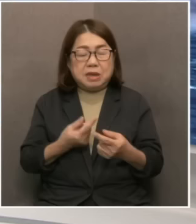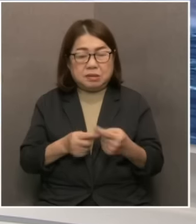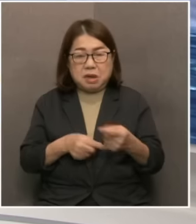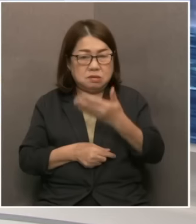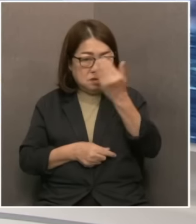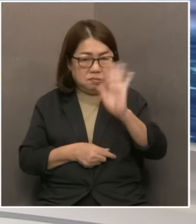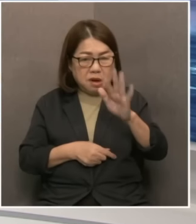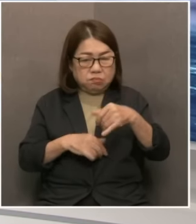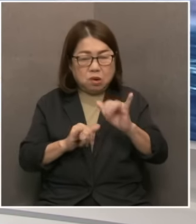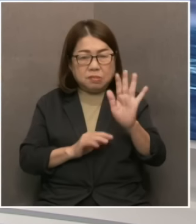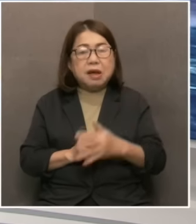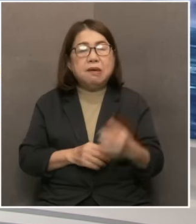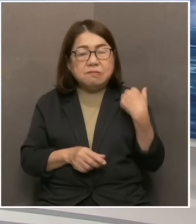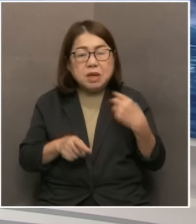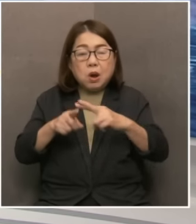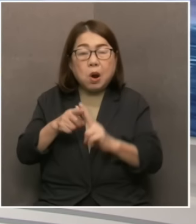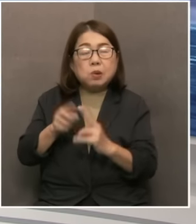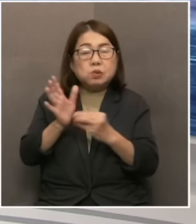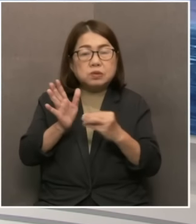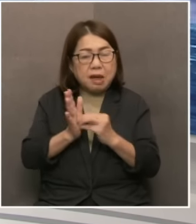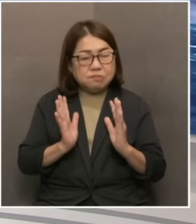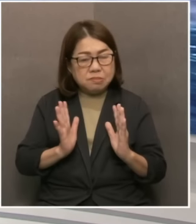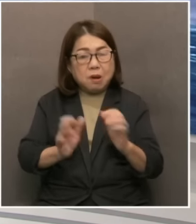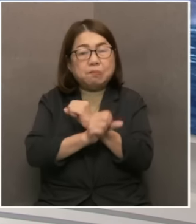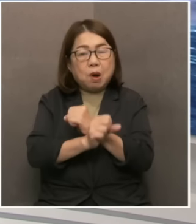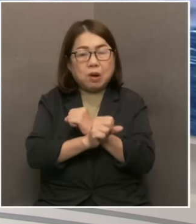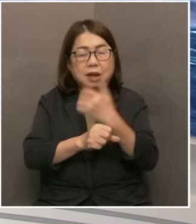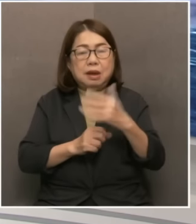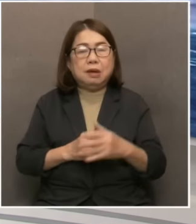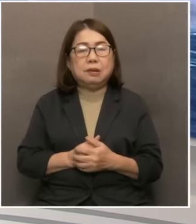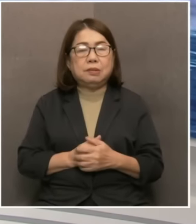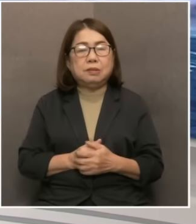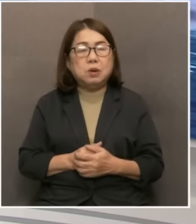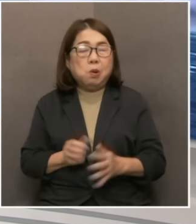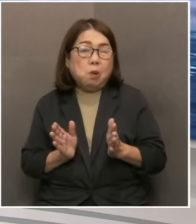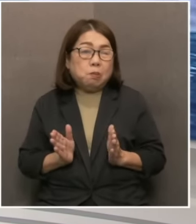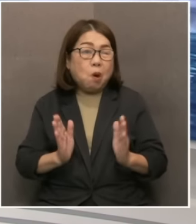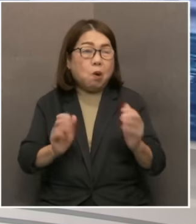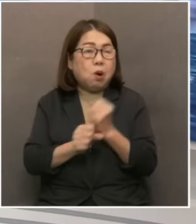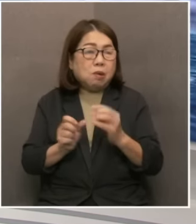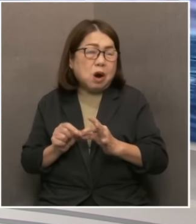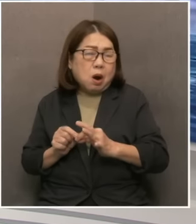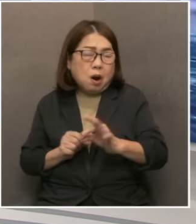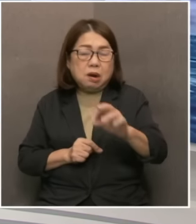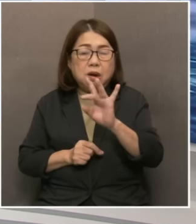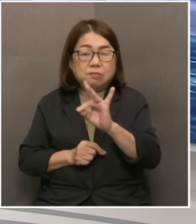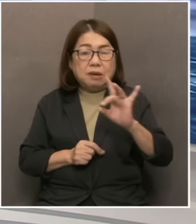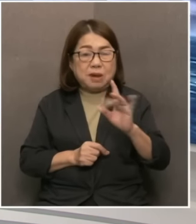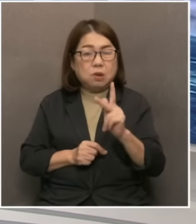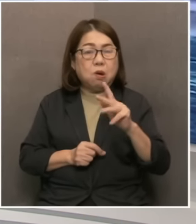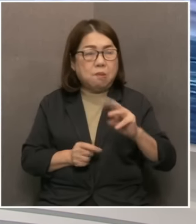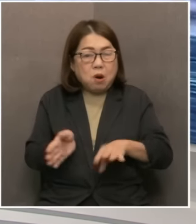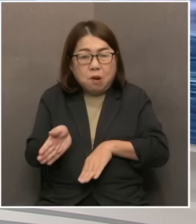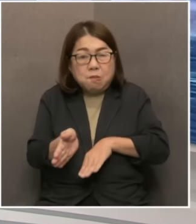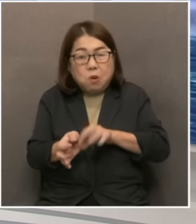บอกค่ะกทมเขามีแนวกั้นน้ำริมเจ้าพระยานะคะกรุงเทพมหานครยาวถึง 88กมนะคะเตรียมความสูง